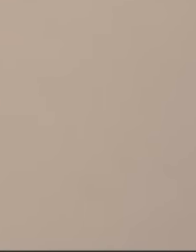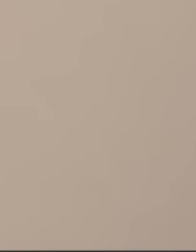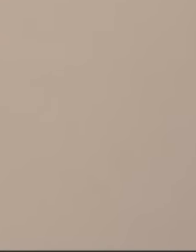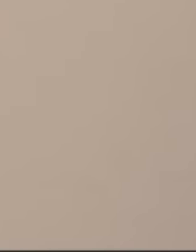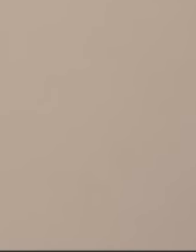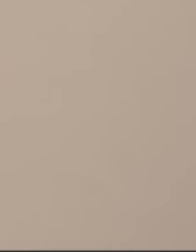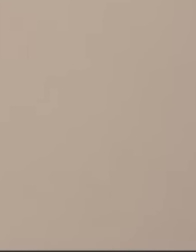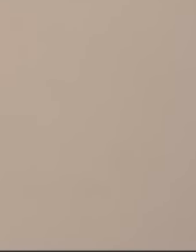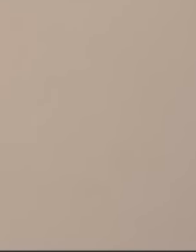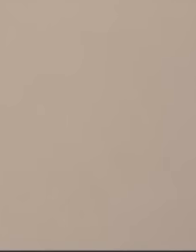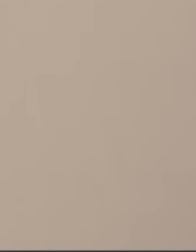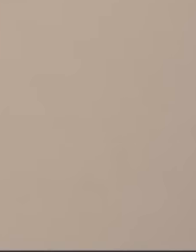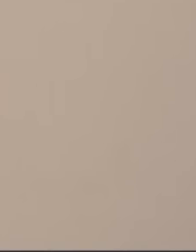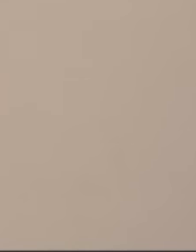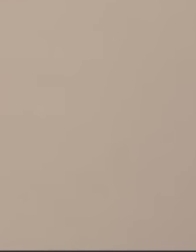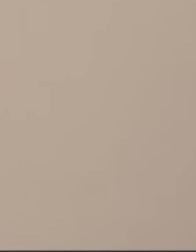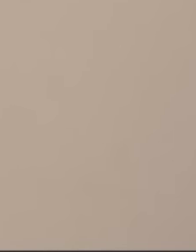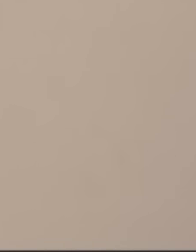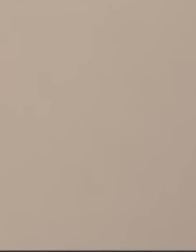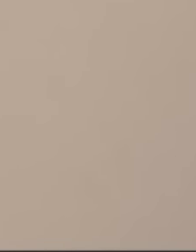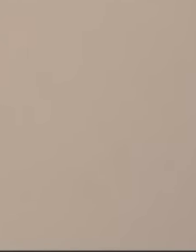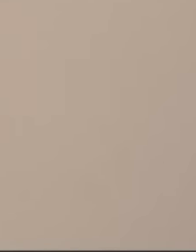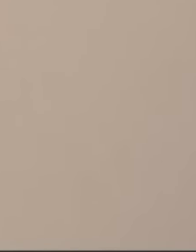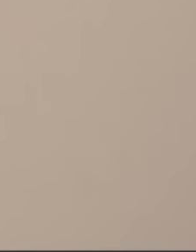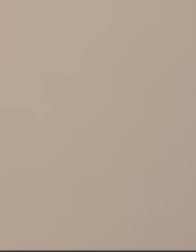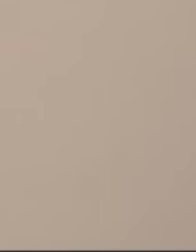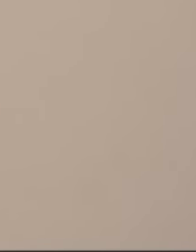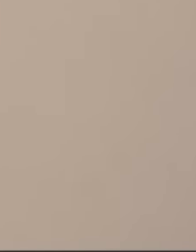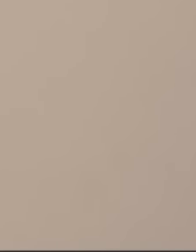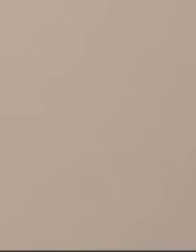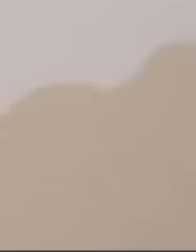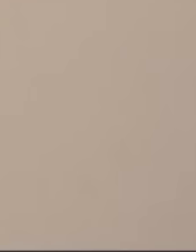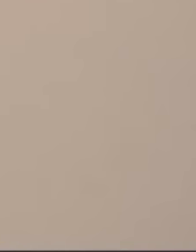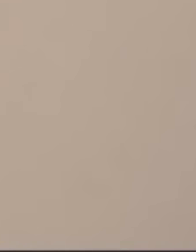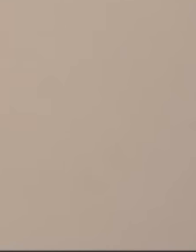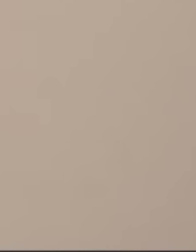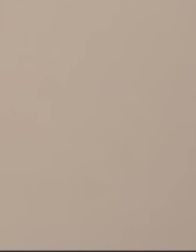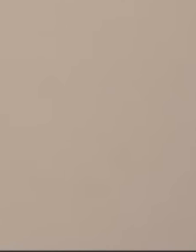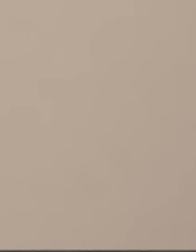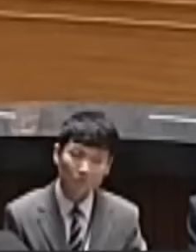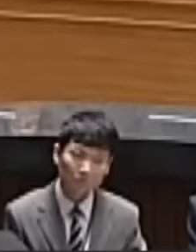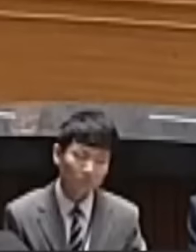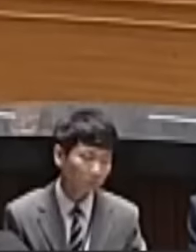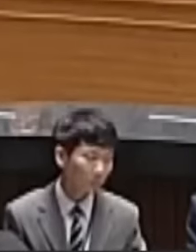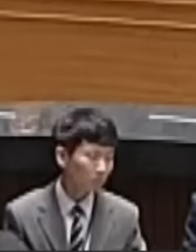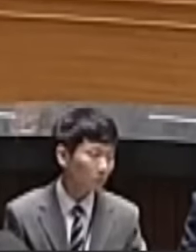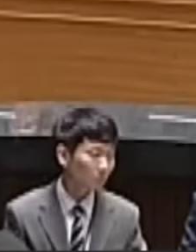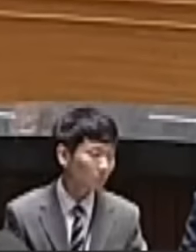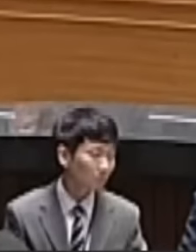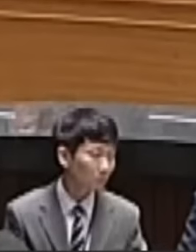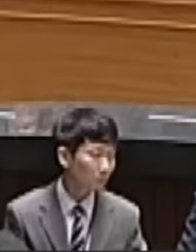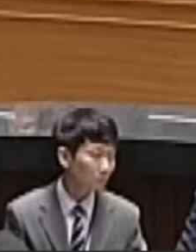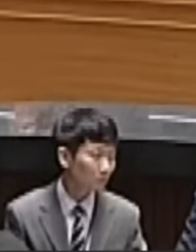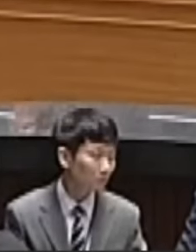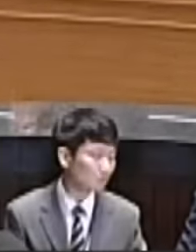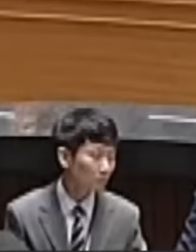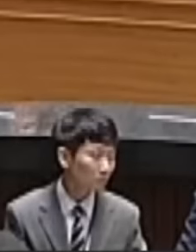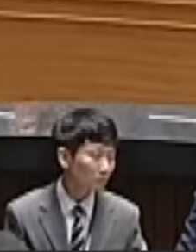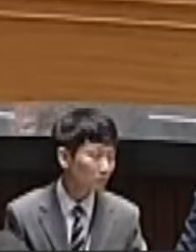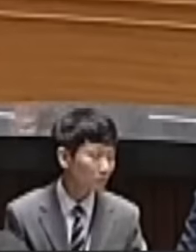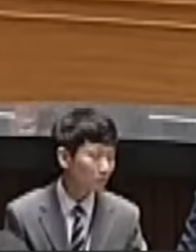있습니다 제조 발 거 같은데 어떻게 하시겠습니까 하시겠습니까 김병 의원님